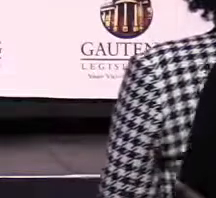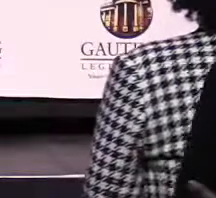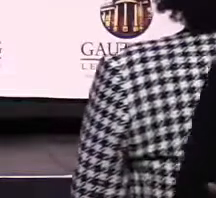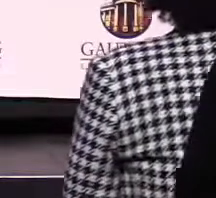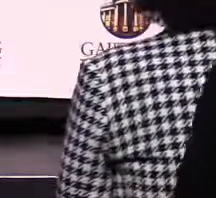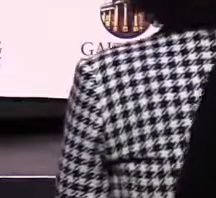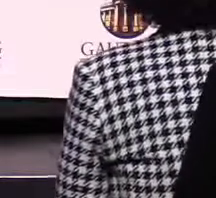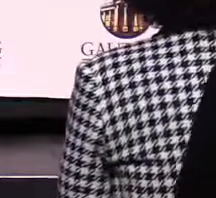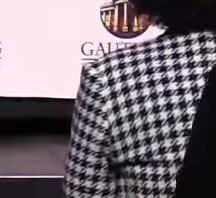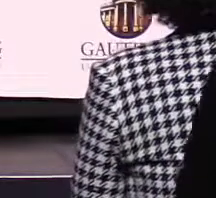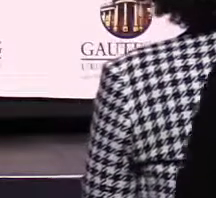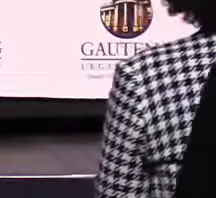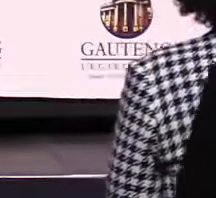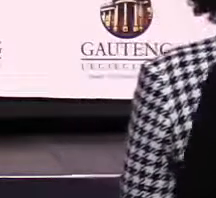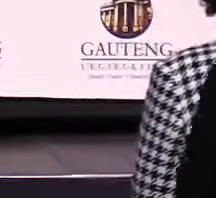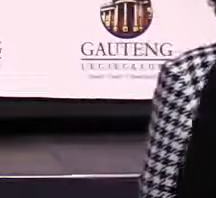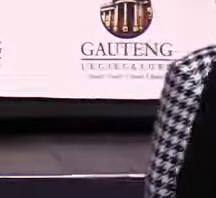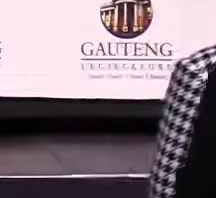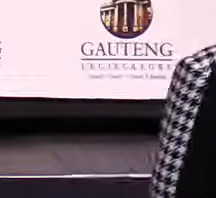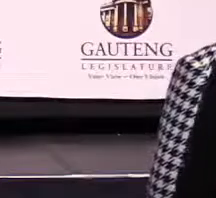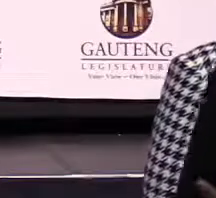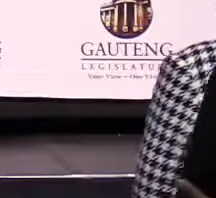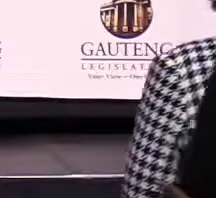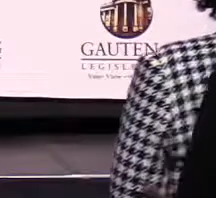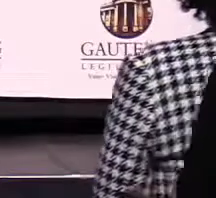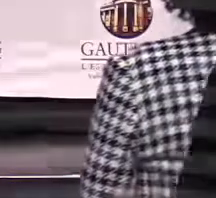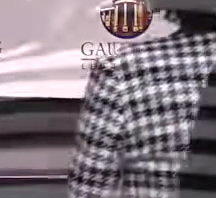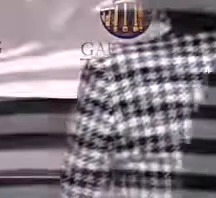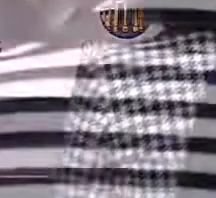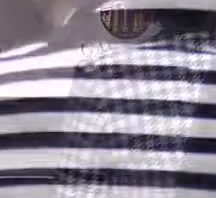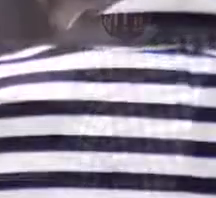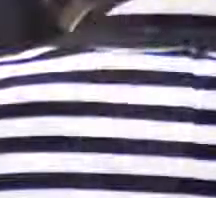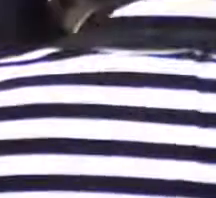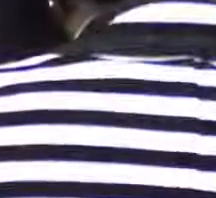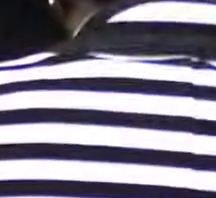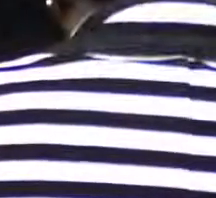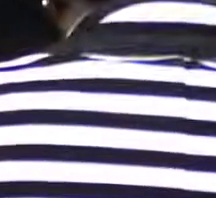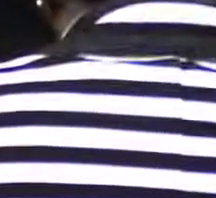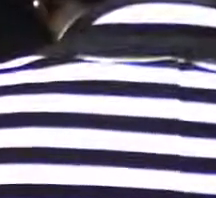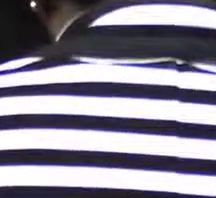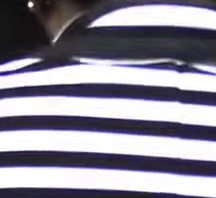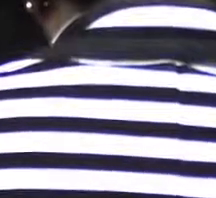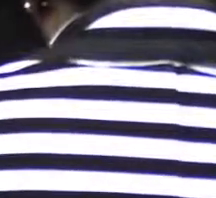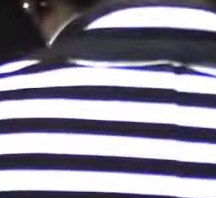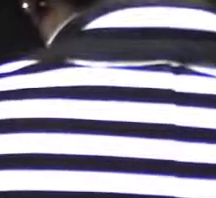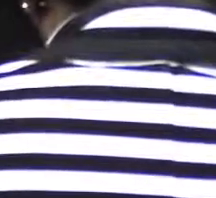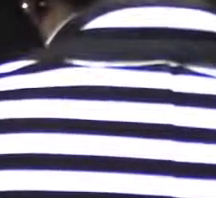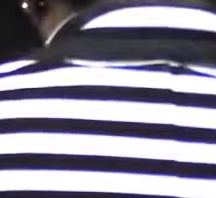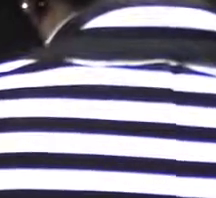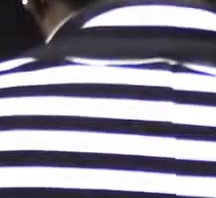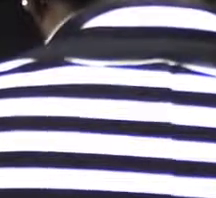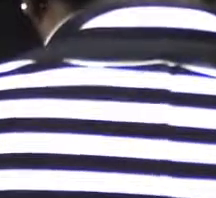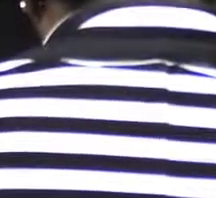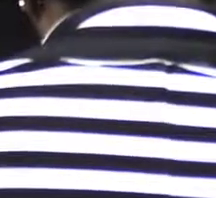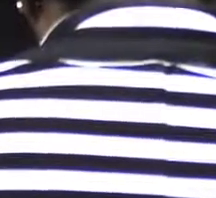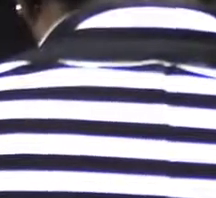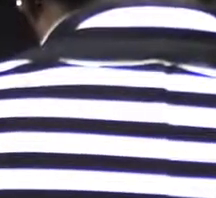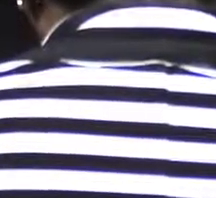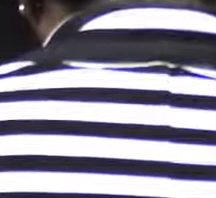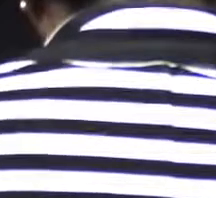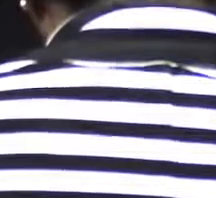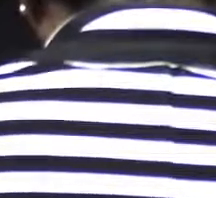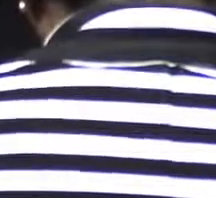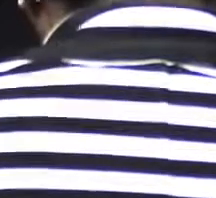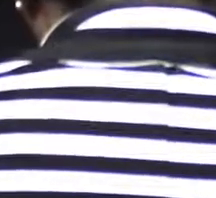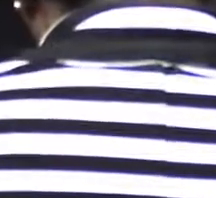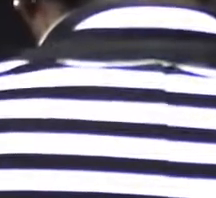Nkulunkulu onamandla bese upholisa amanxeba. Nkulunkulu onamandla athe ukuvuleka kule ndawo. Moyo ingcwele,